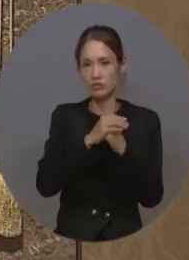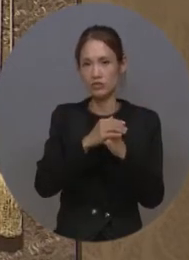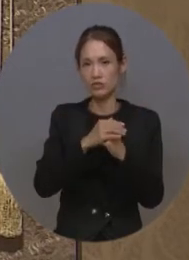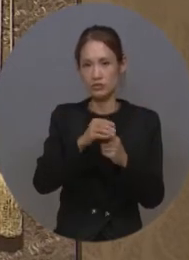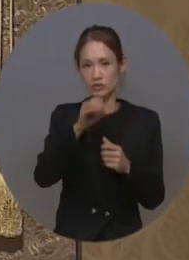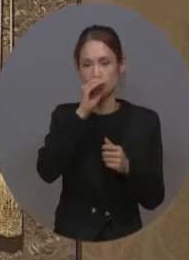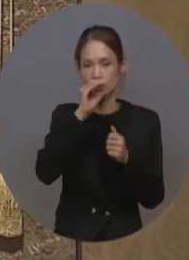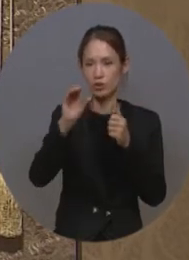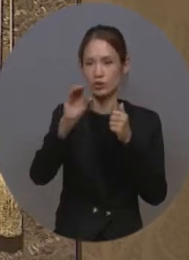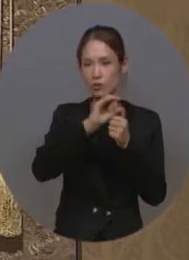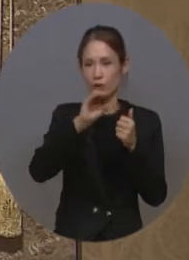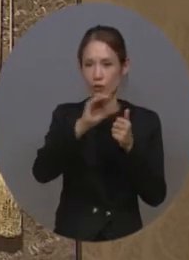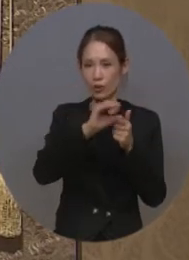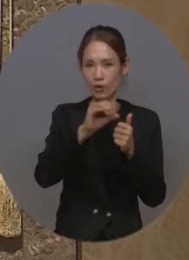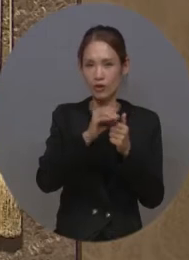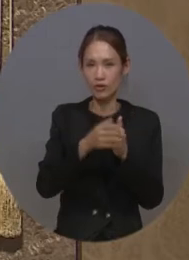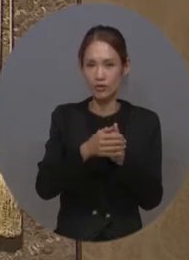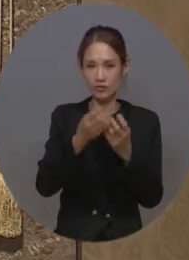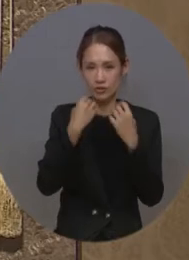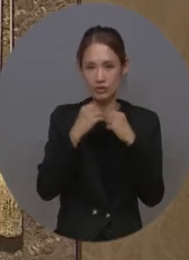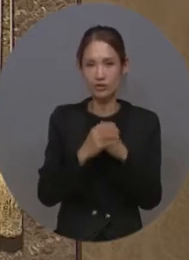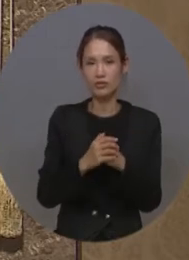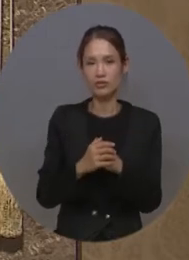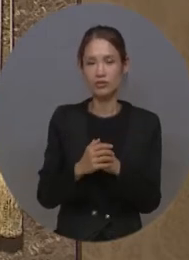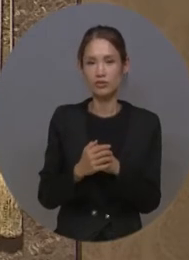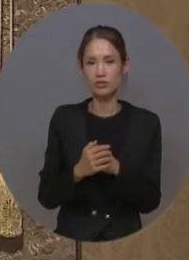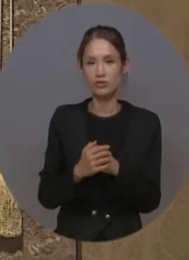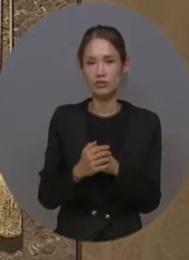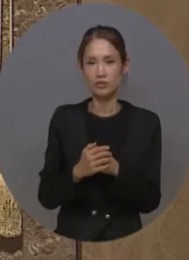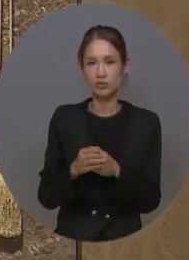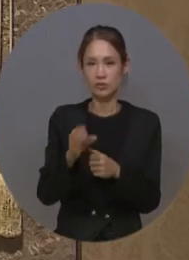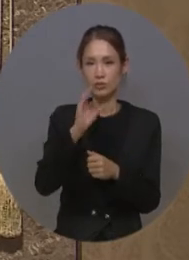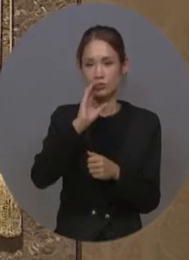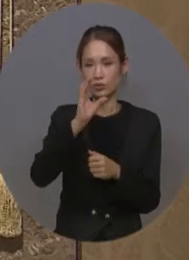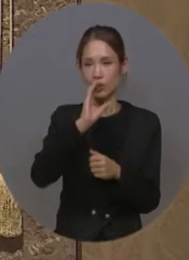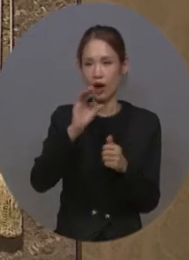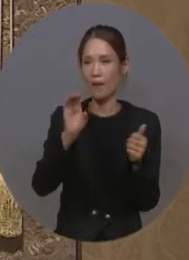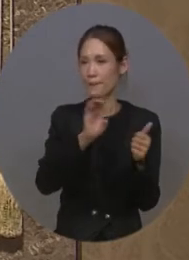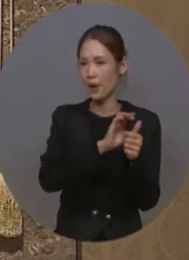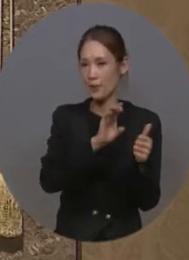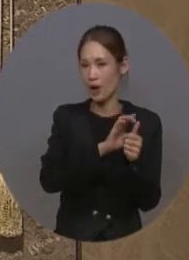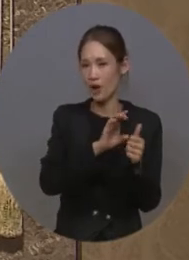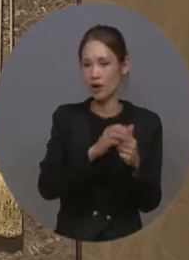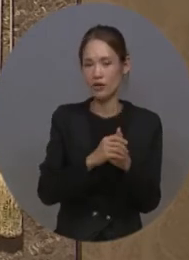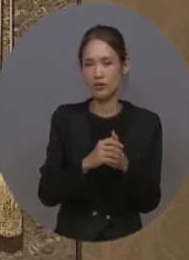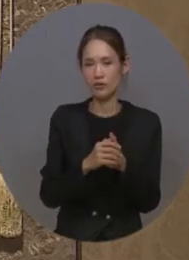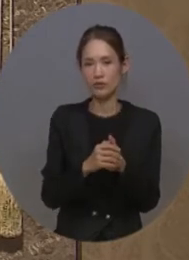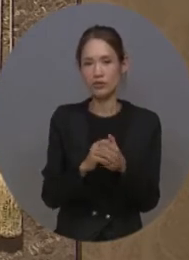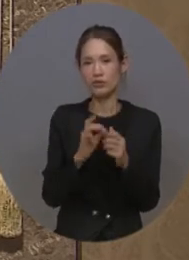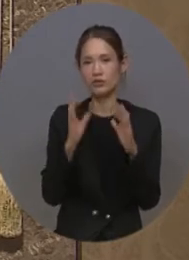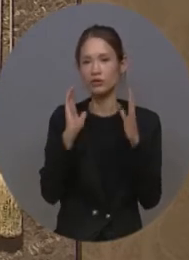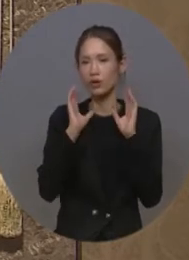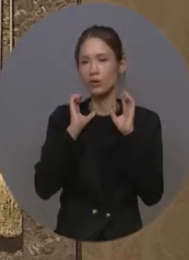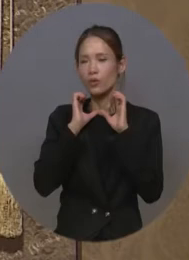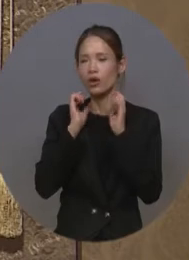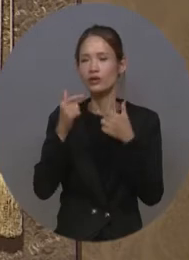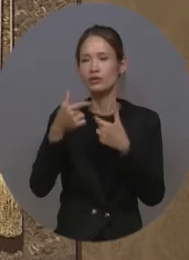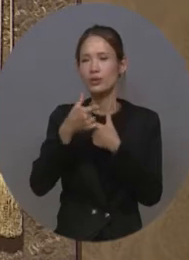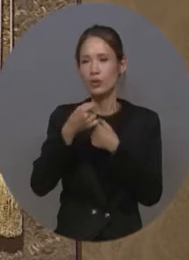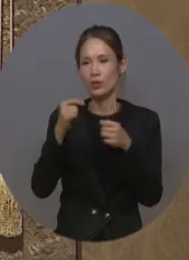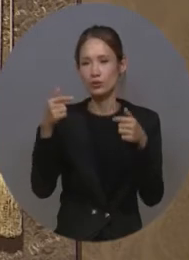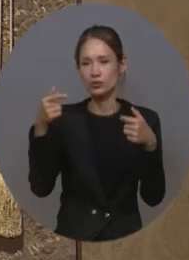빡 밀어듣죠. 아... 들어가요. 그러면 뒤로 가면 어디로 목 들고 갈 수 없잖아요. 그래서 아. 기도가 좁아지는 상황이